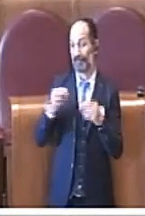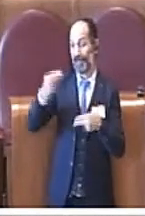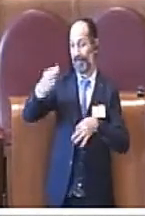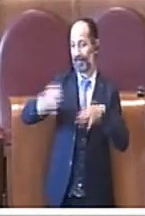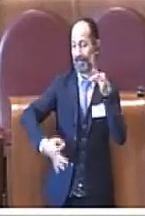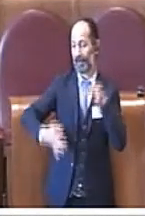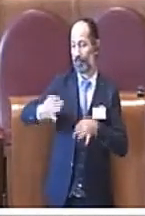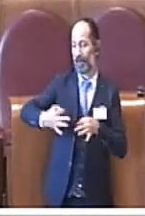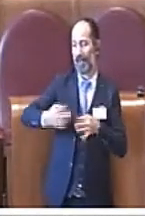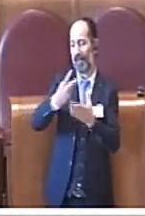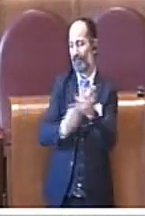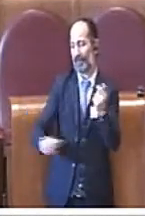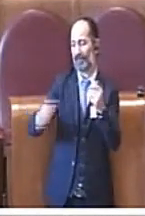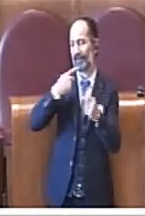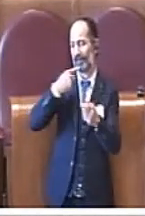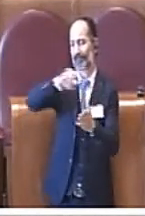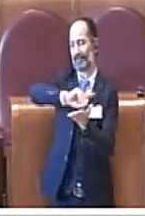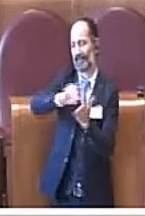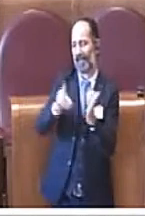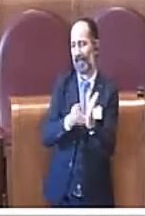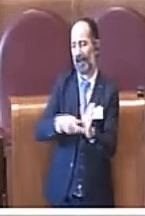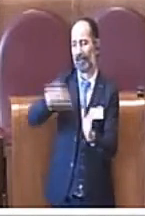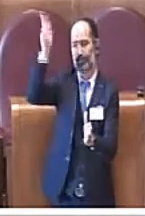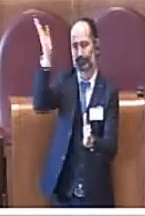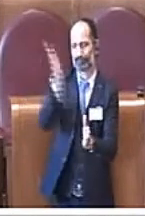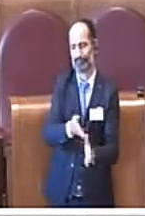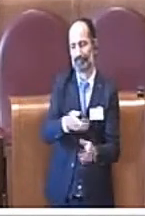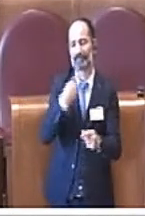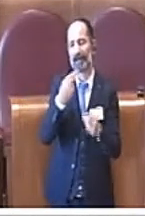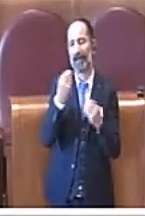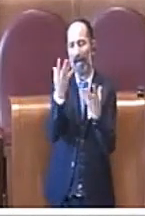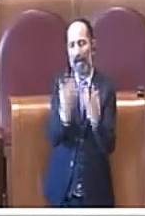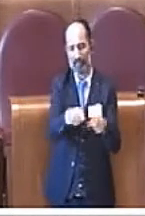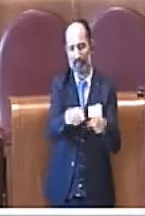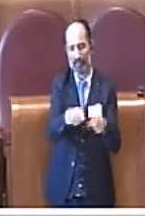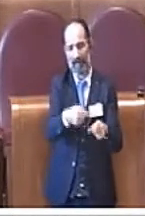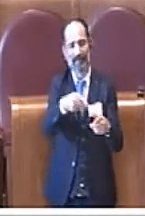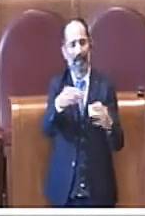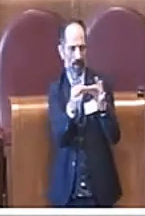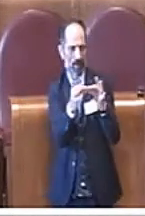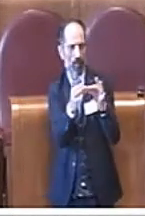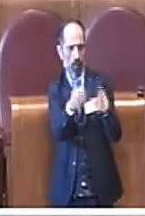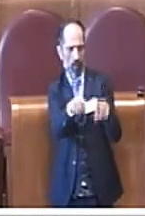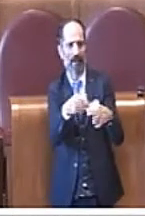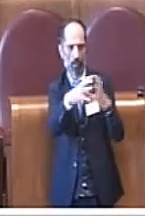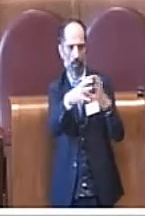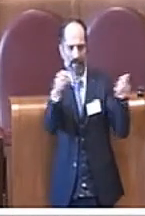Tribunale fallimentare con decreto ammette ATAC in concordato.